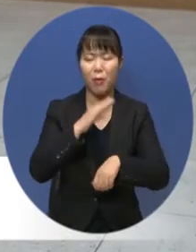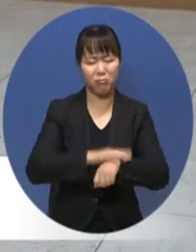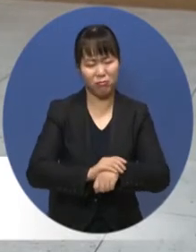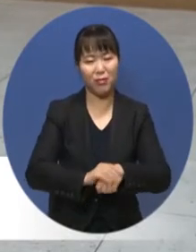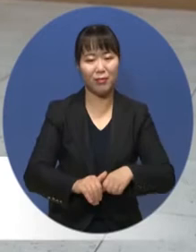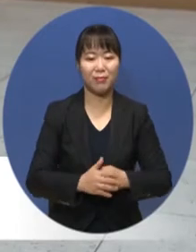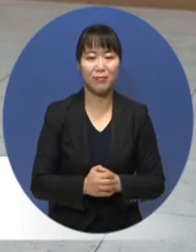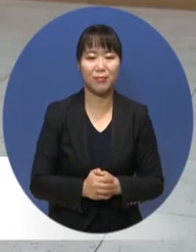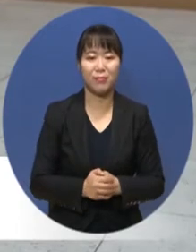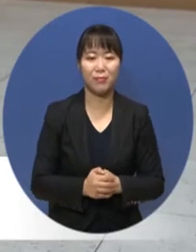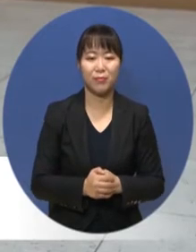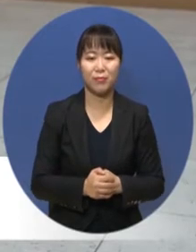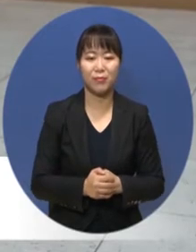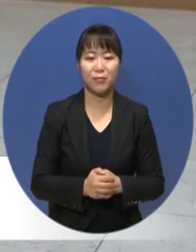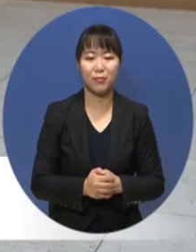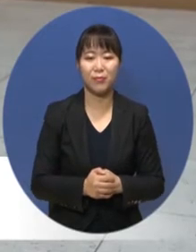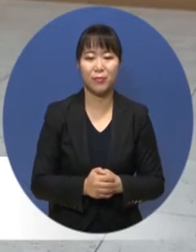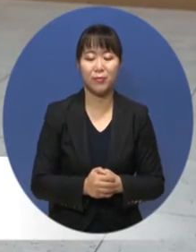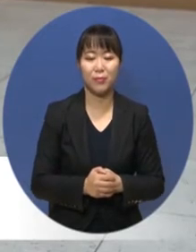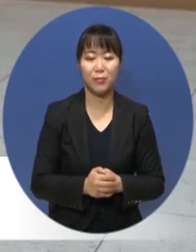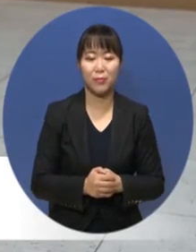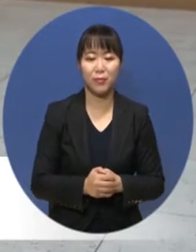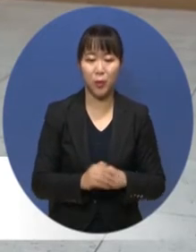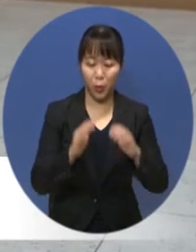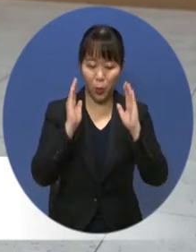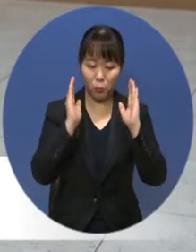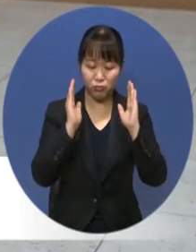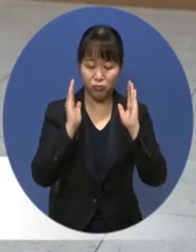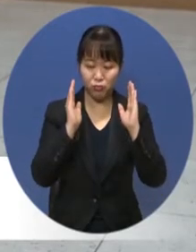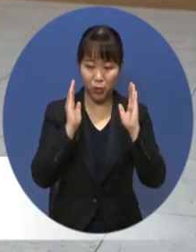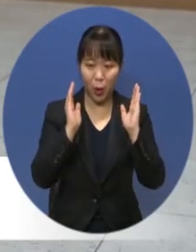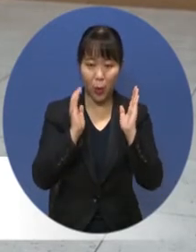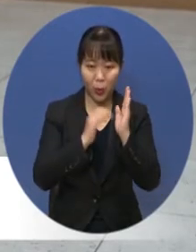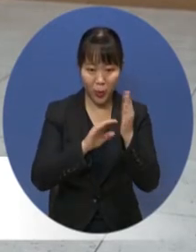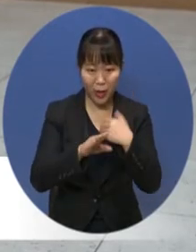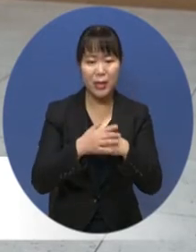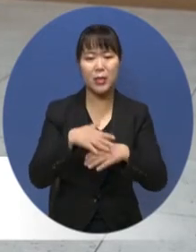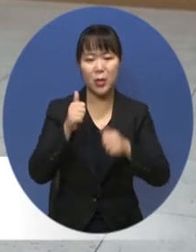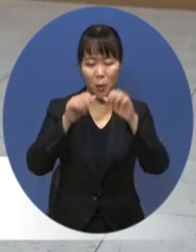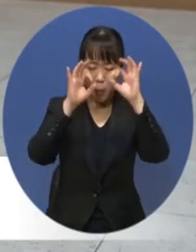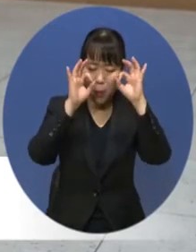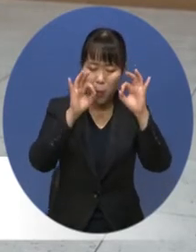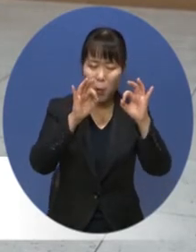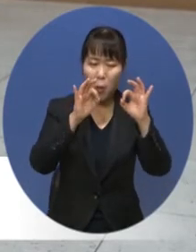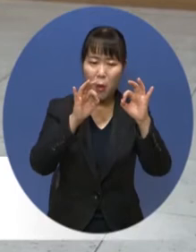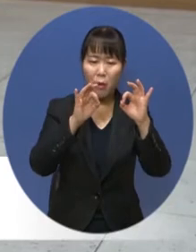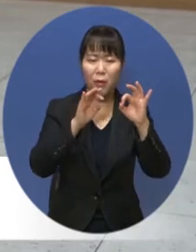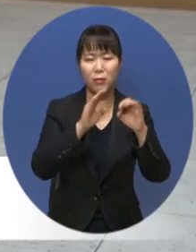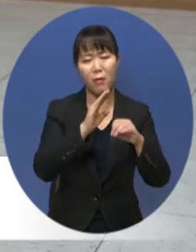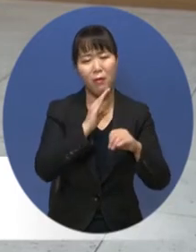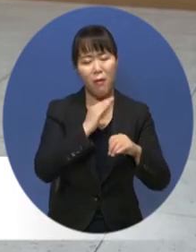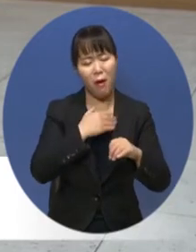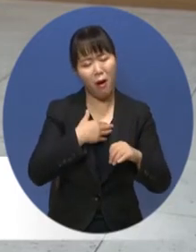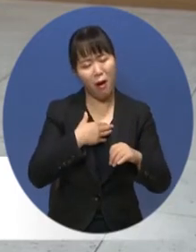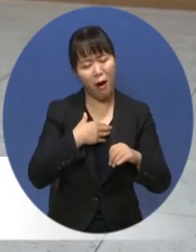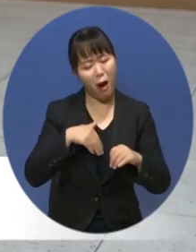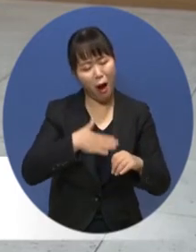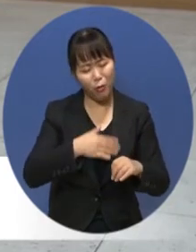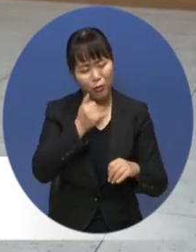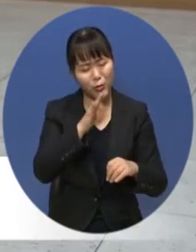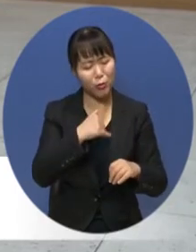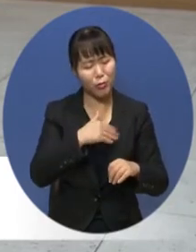주셨어요. 그래서 이제 공부하게 됐는데 이제 시험 보고 너무나 아는 것도 못